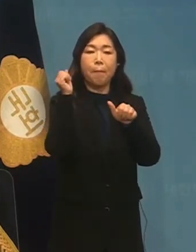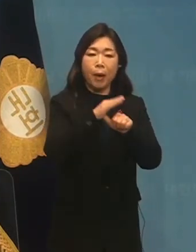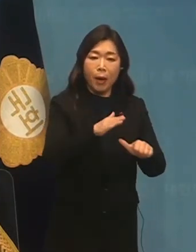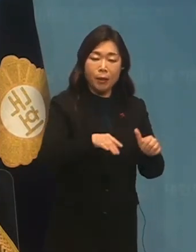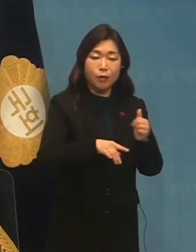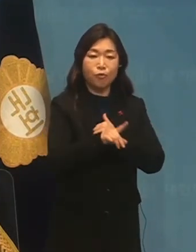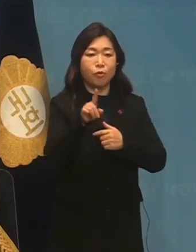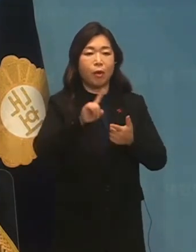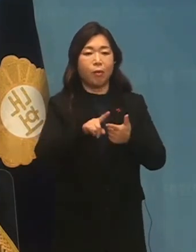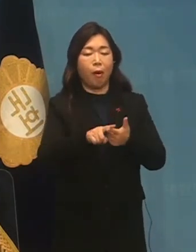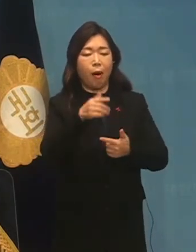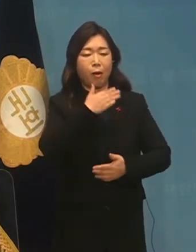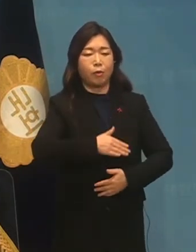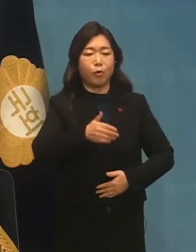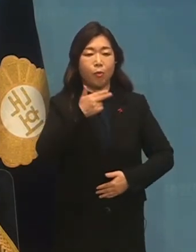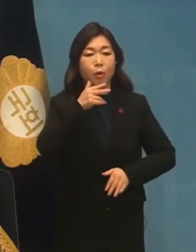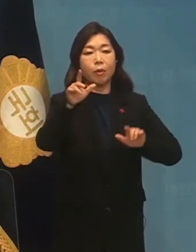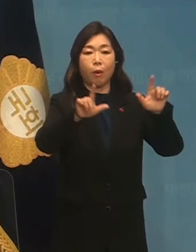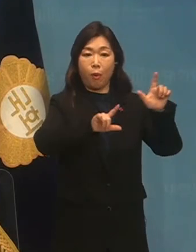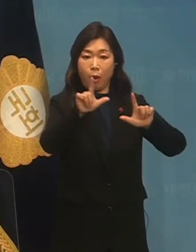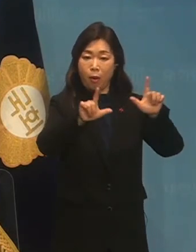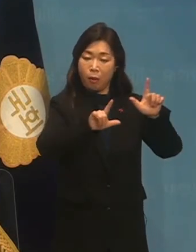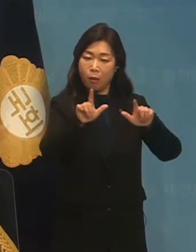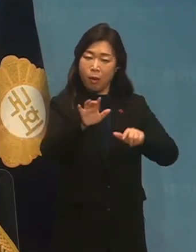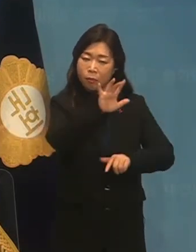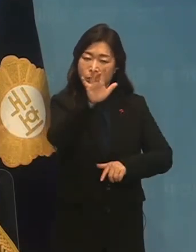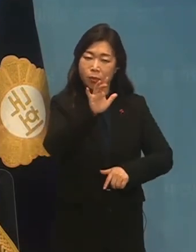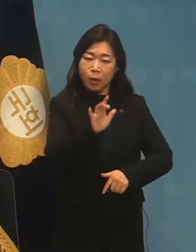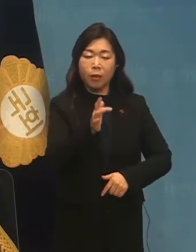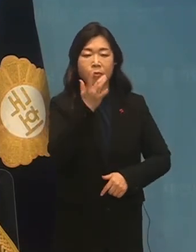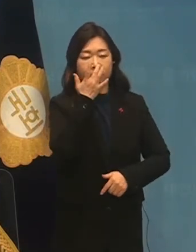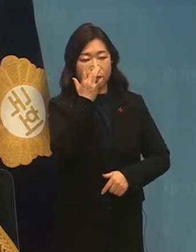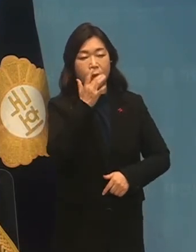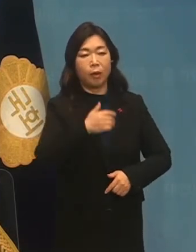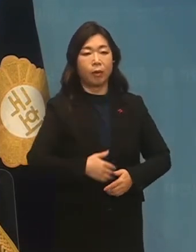떨어졌는지 이유조차 알 수 없는 상황 때문입니다.